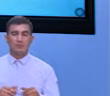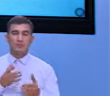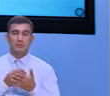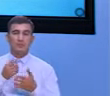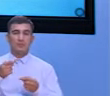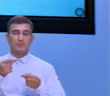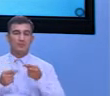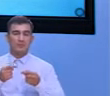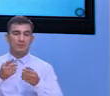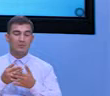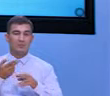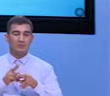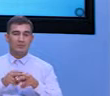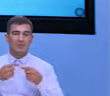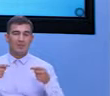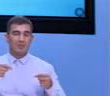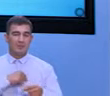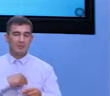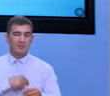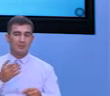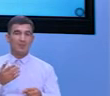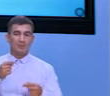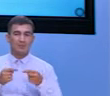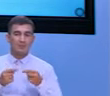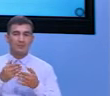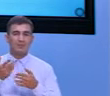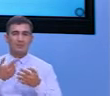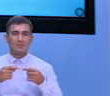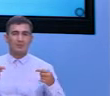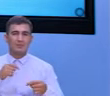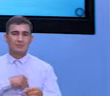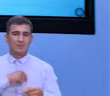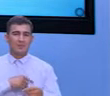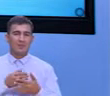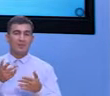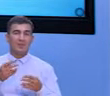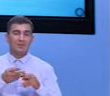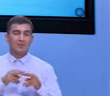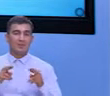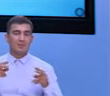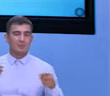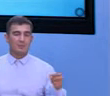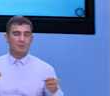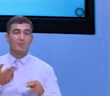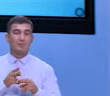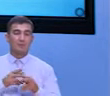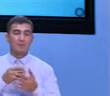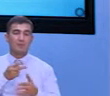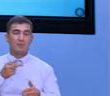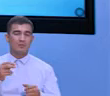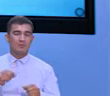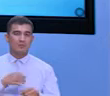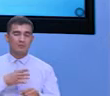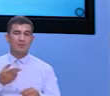tengdosh shakllar haqida siz bilan bir gaplashaylik. Tengdosh shakllarga nima kiradi? Teng tushunchasi, demak, barobar.